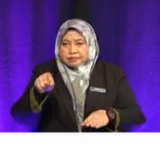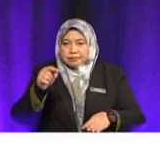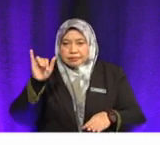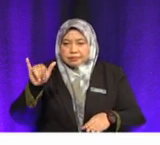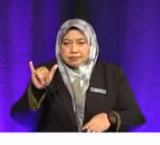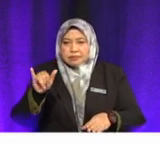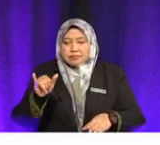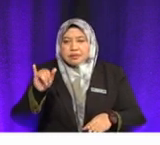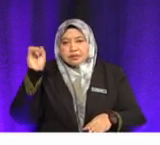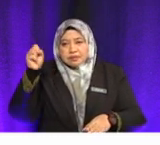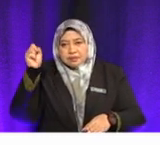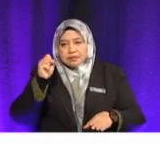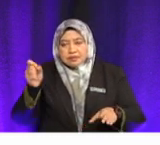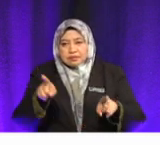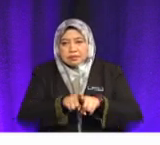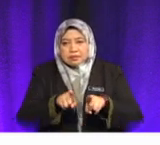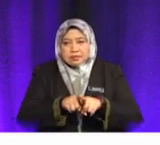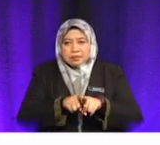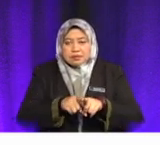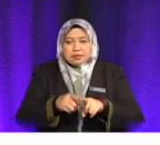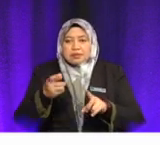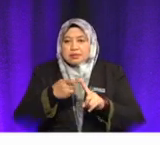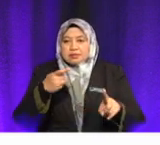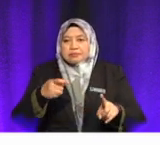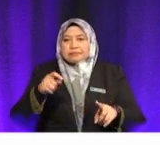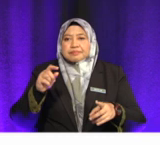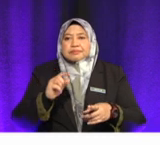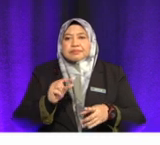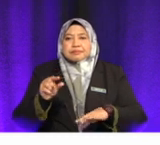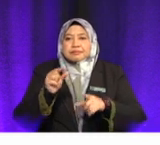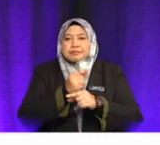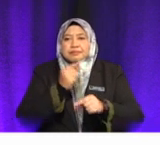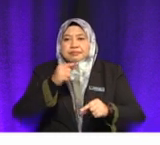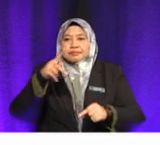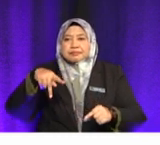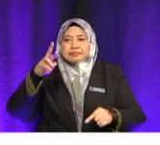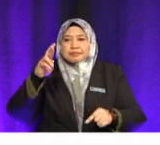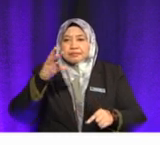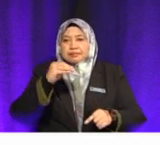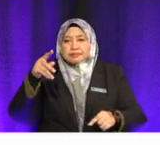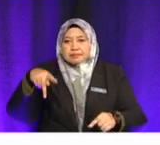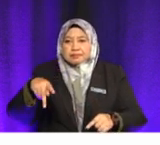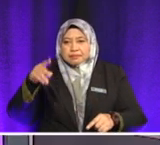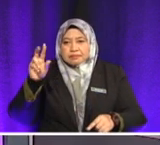adalah senja sesama dari garis PR dan garis PV Oke kemudian